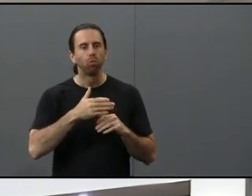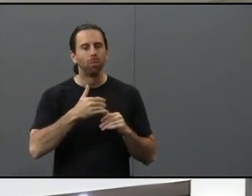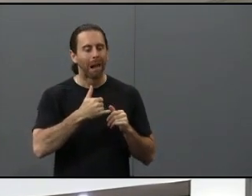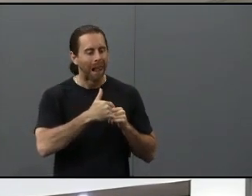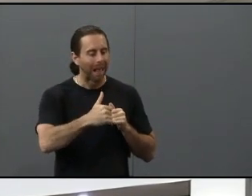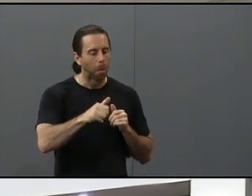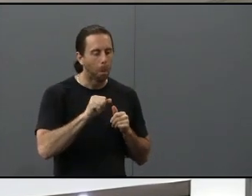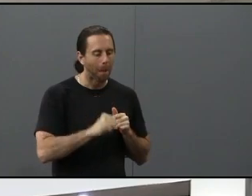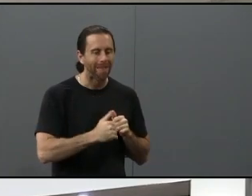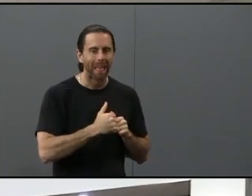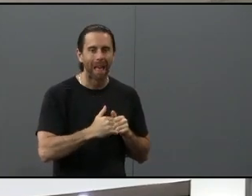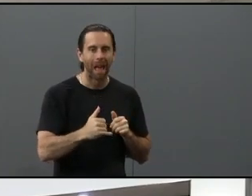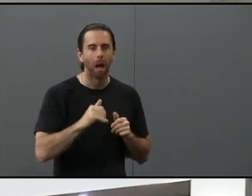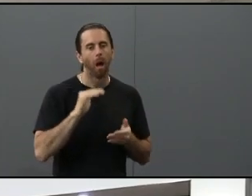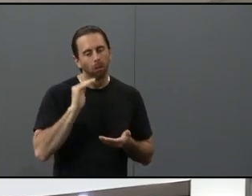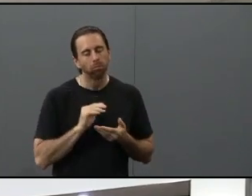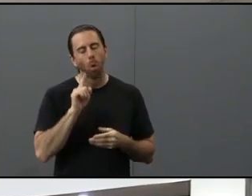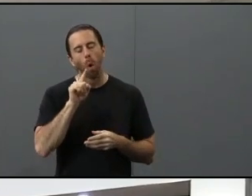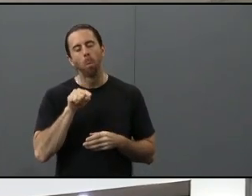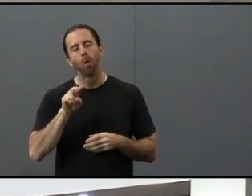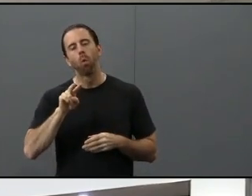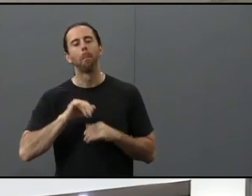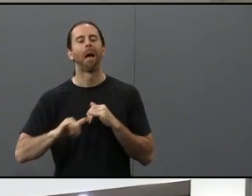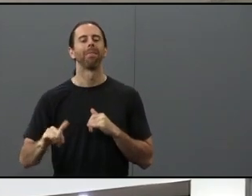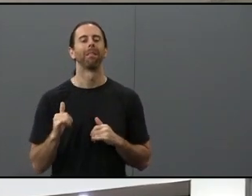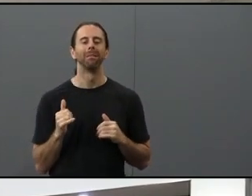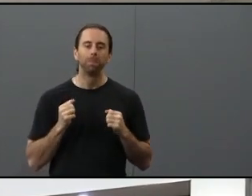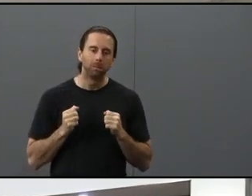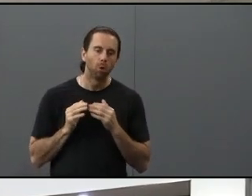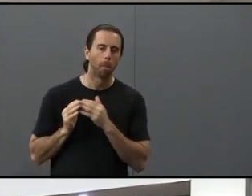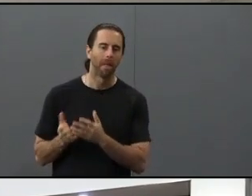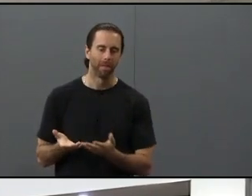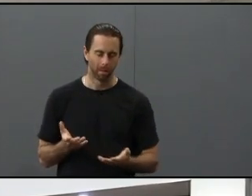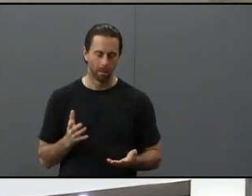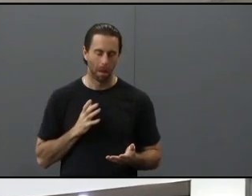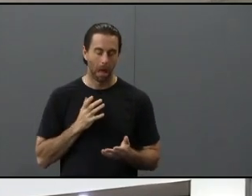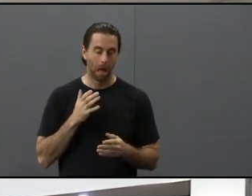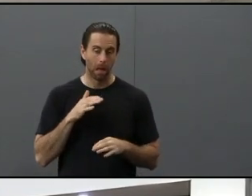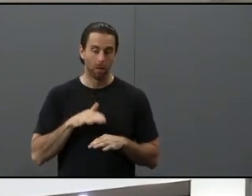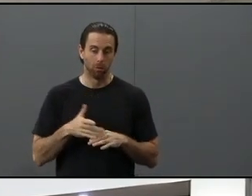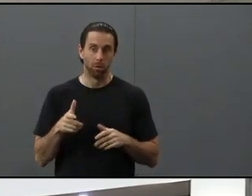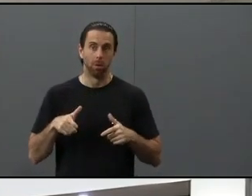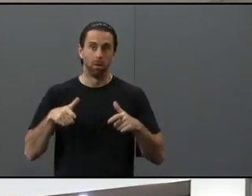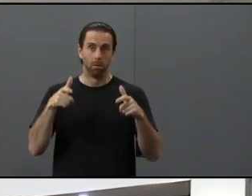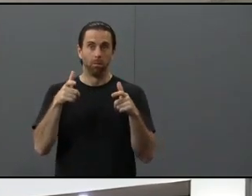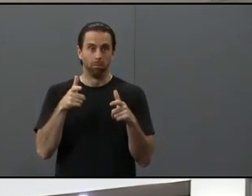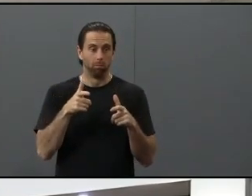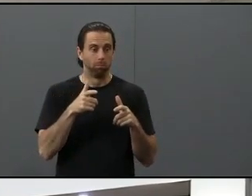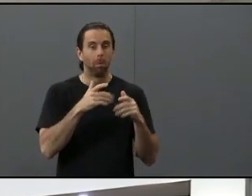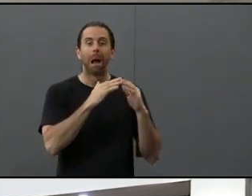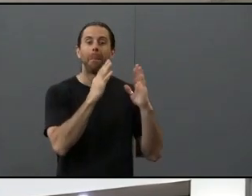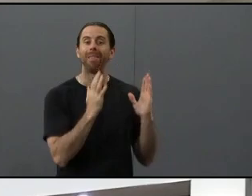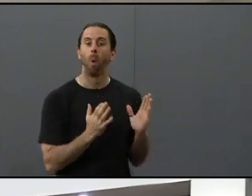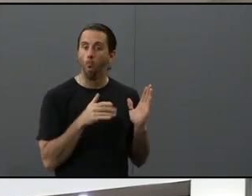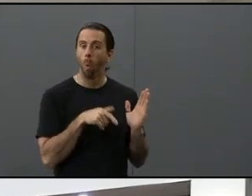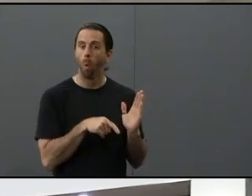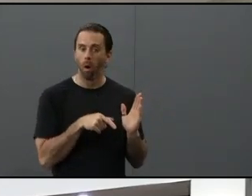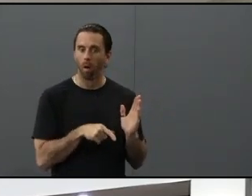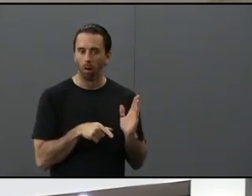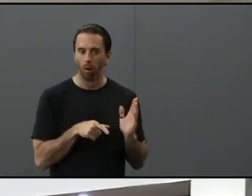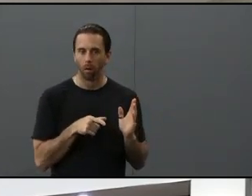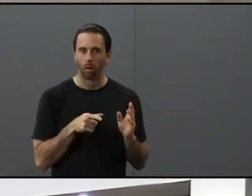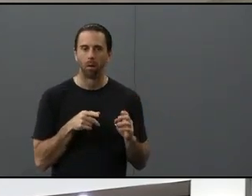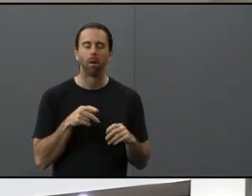réduire celle-ci à 1,2 m ceci considérant que ce bâtiment d' d'agrément pardon style